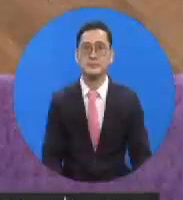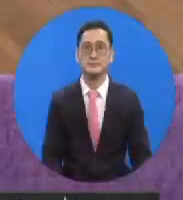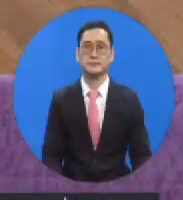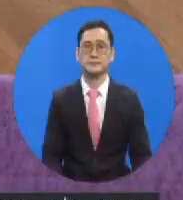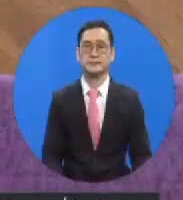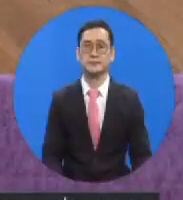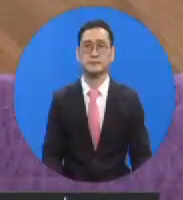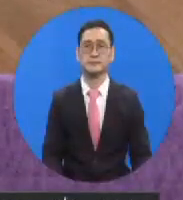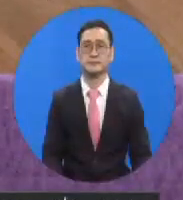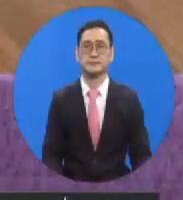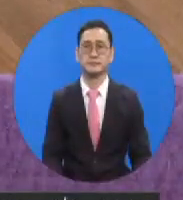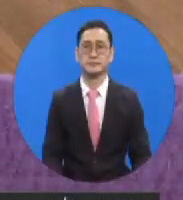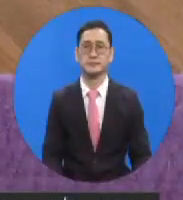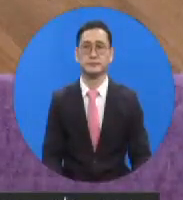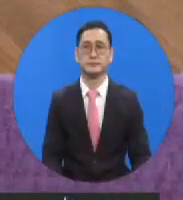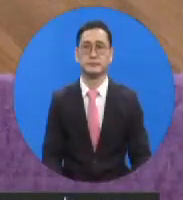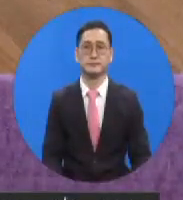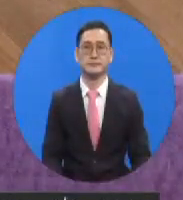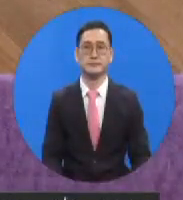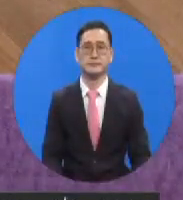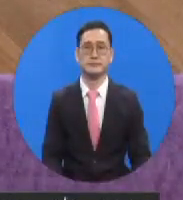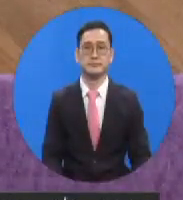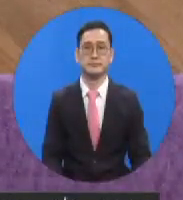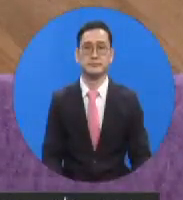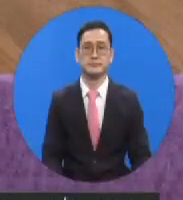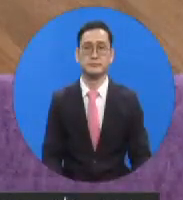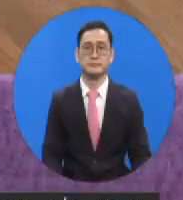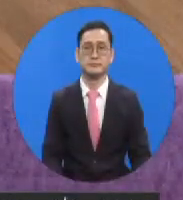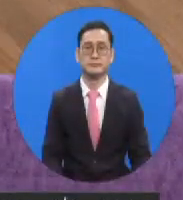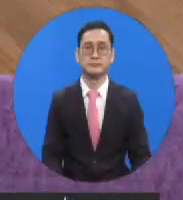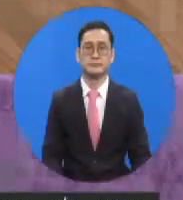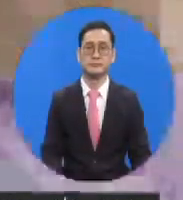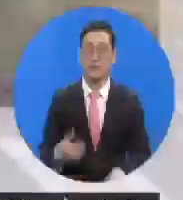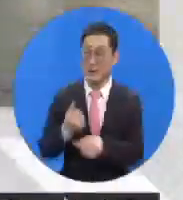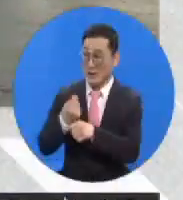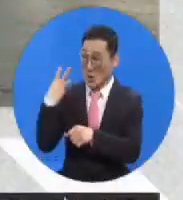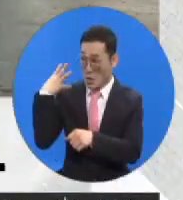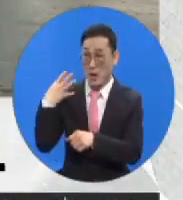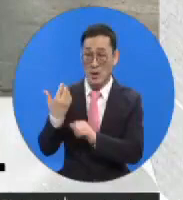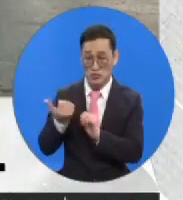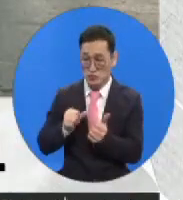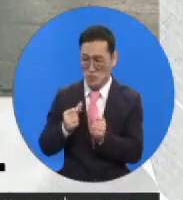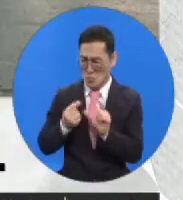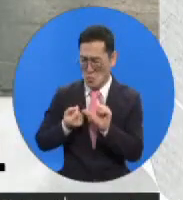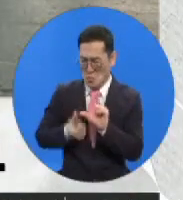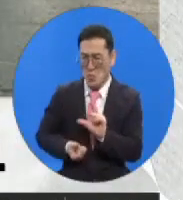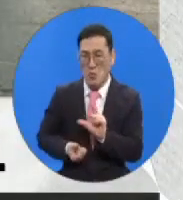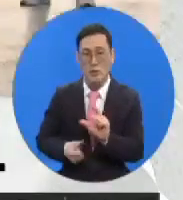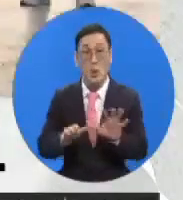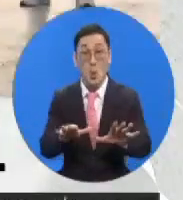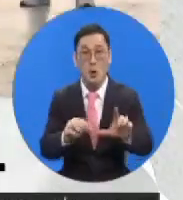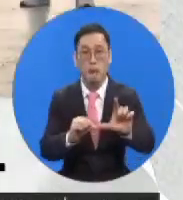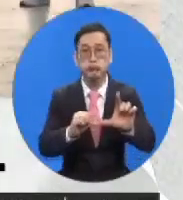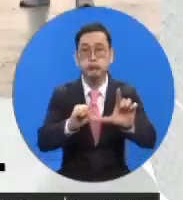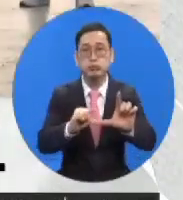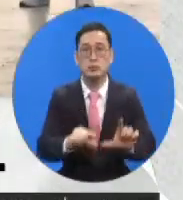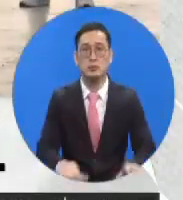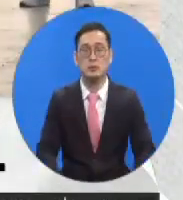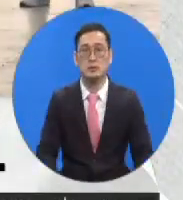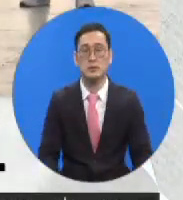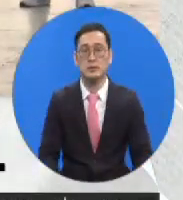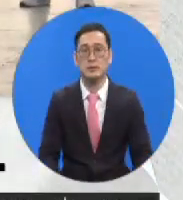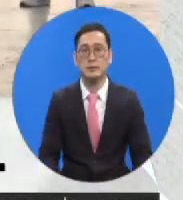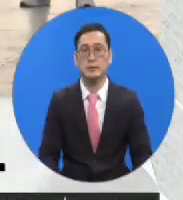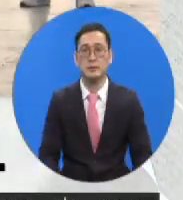제가 현재 느끼고 있는 생각은 이게 예년에는 이렇게 다수가 발생을 안 했거든요. 올해 특히나 이런 사례들이 나오고